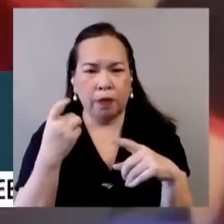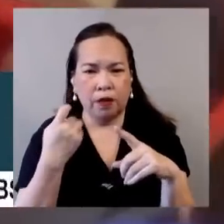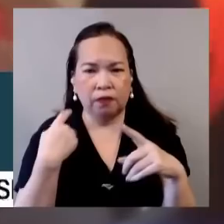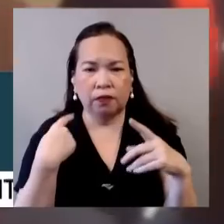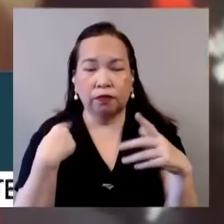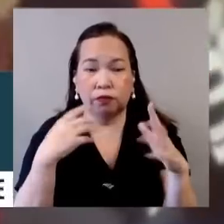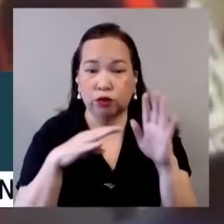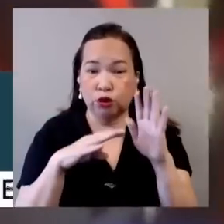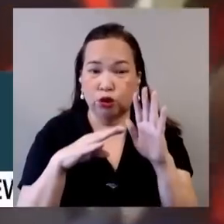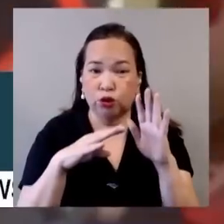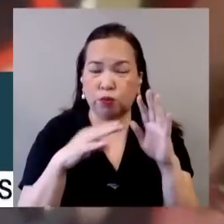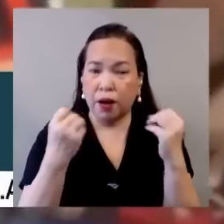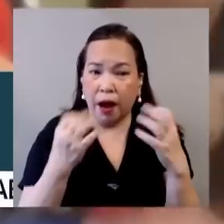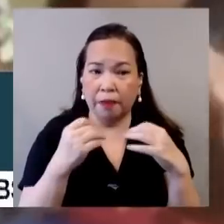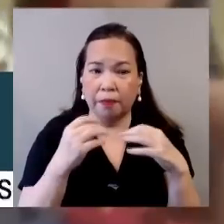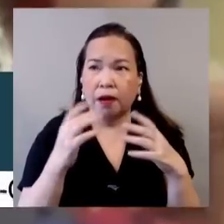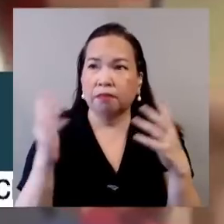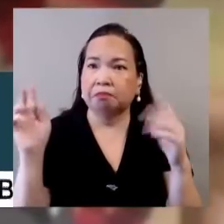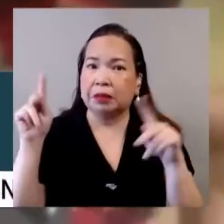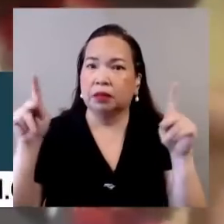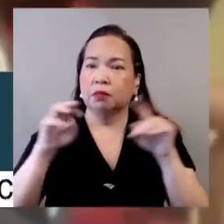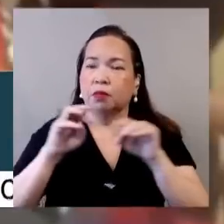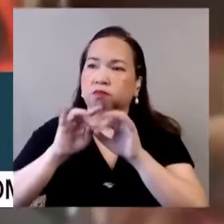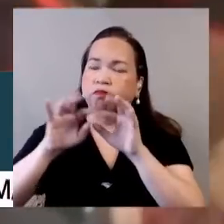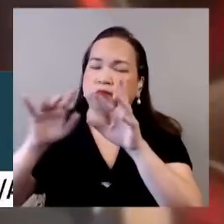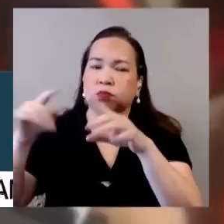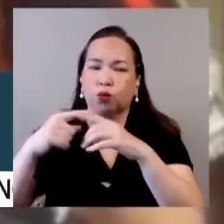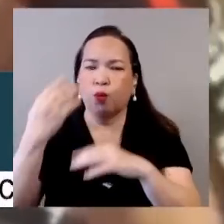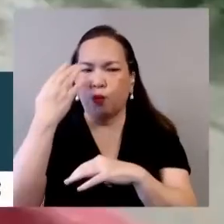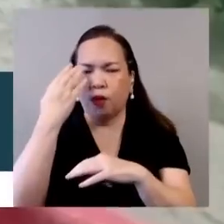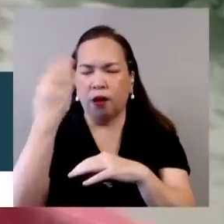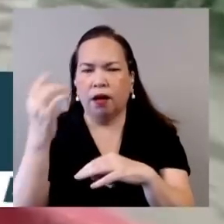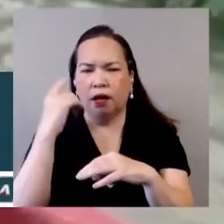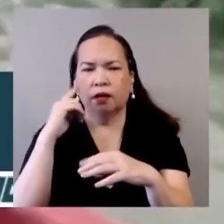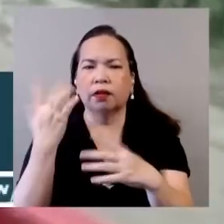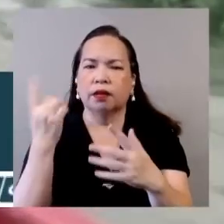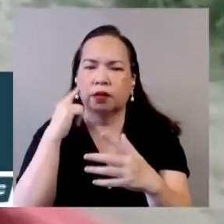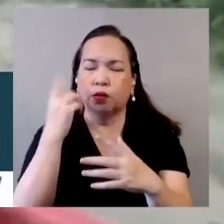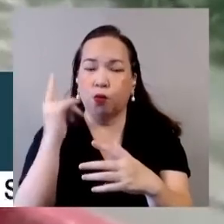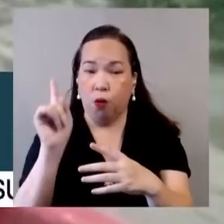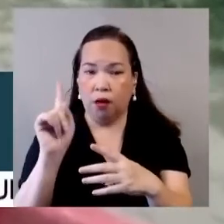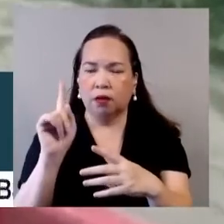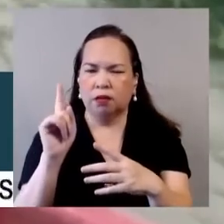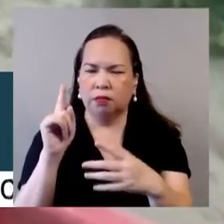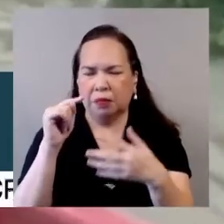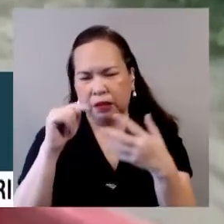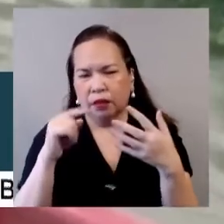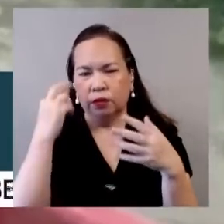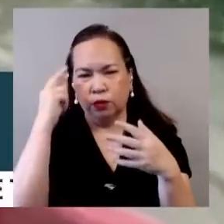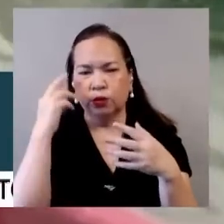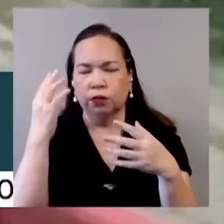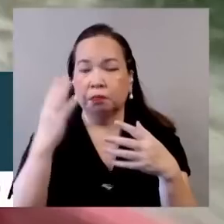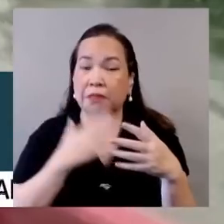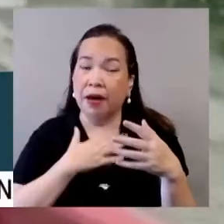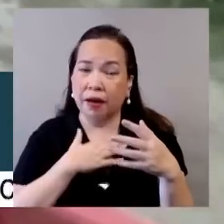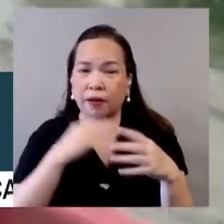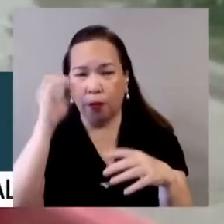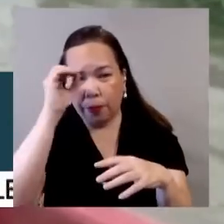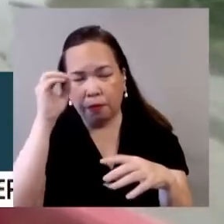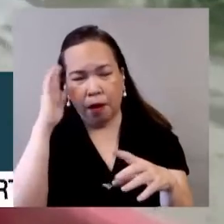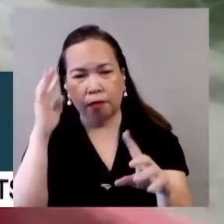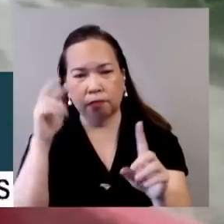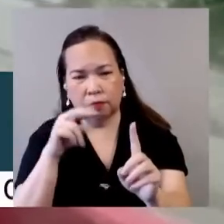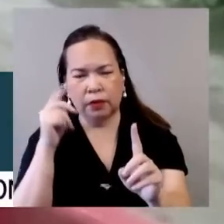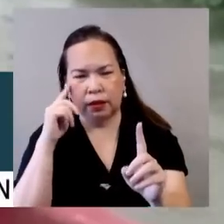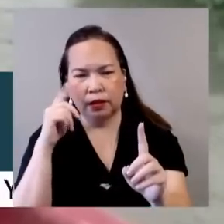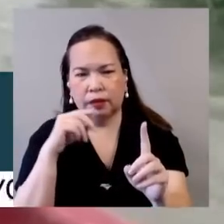Bulacan po papunta. Mm-hmm. Maaring isa din po yun. From my point of view lang naman po yun. Opo. Hindi ko na baka isa